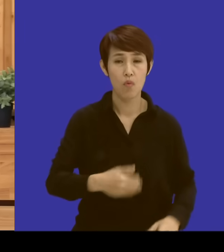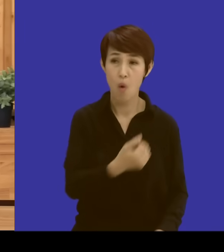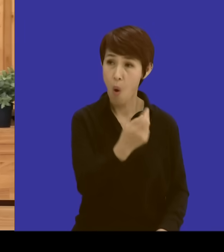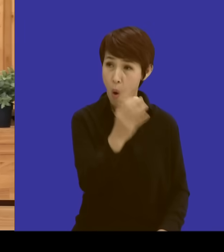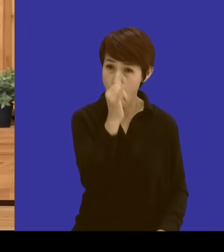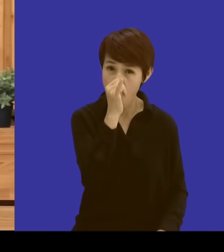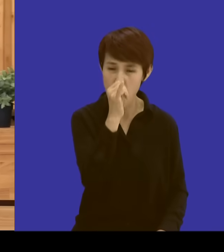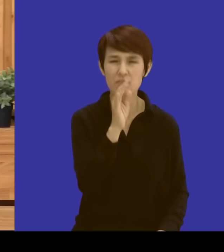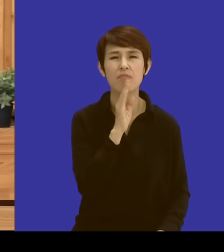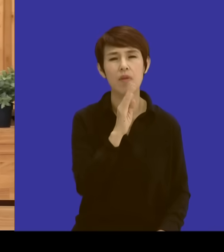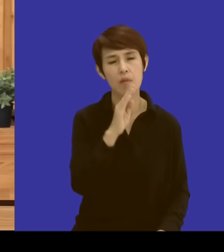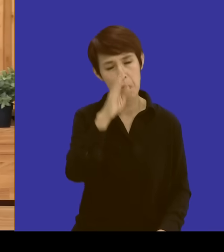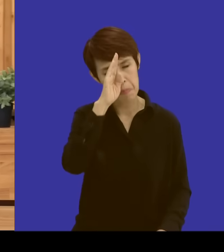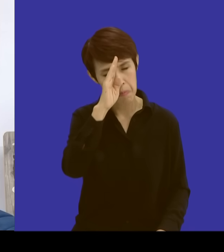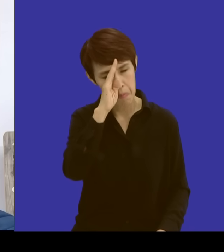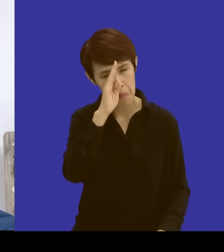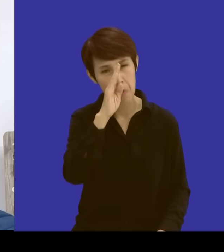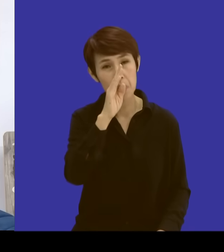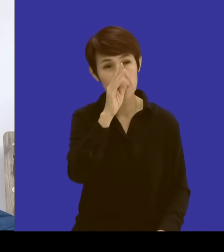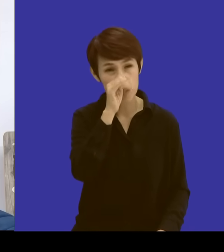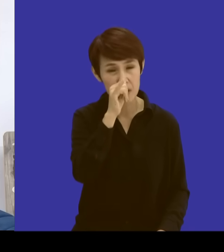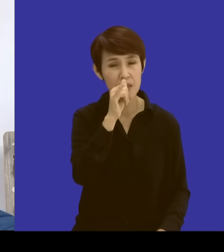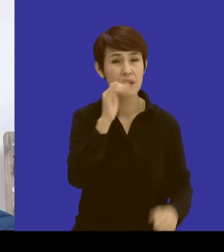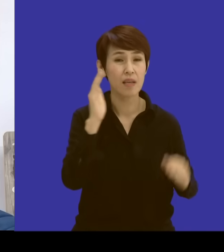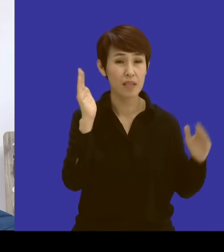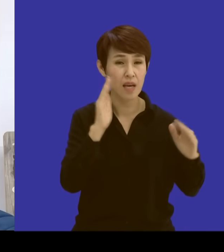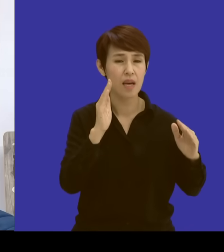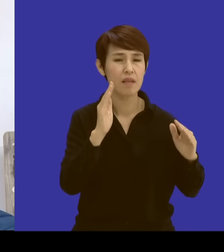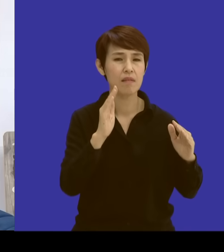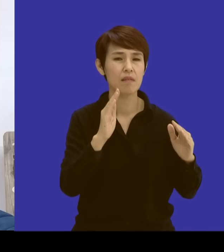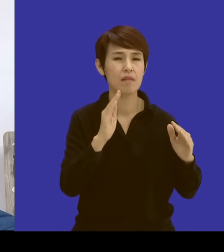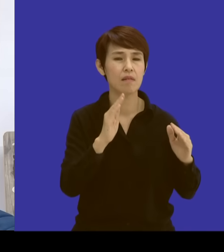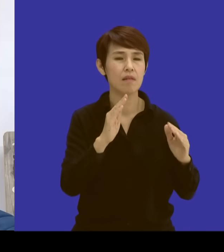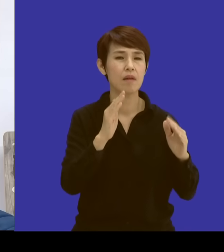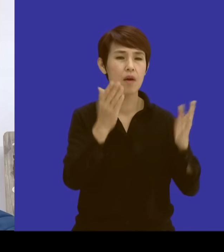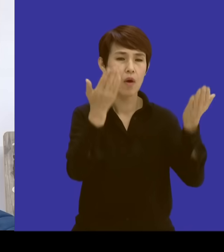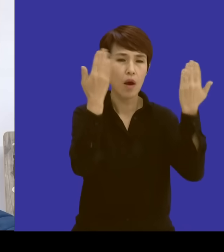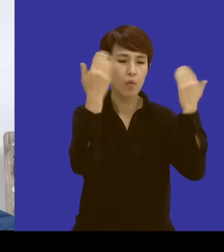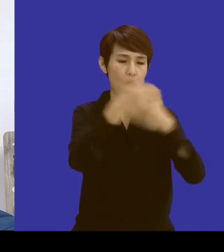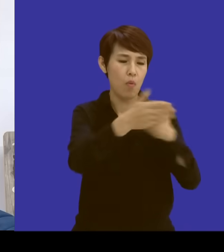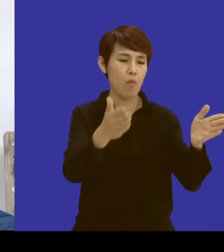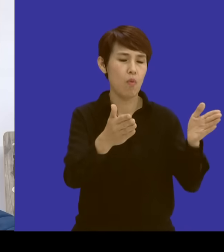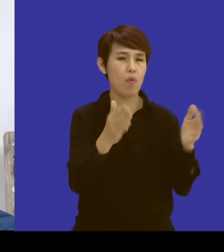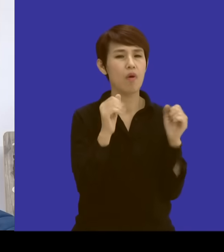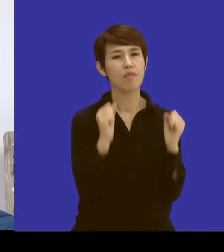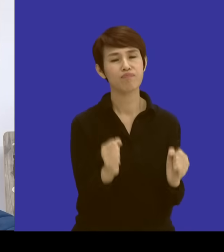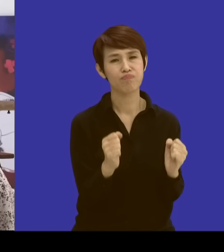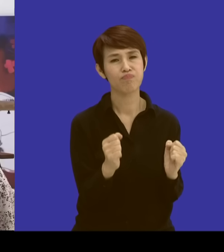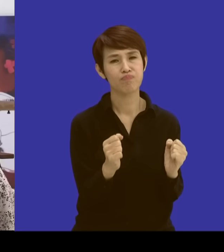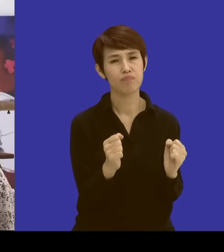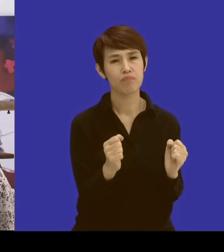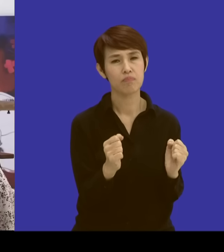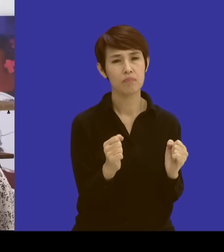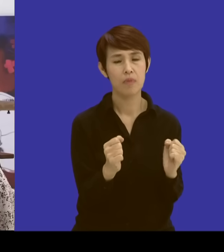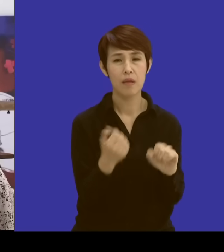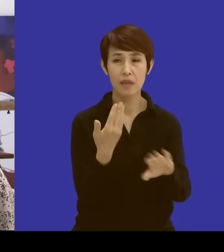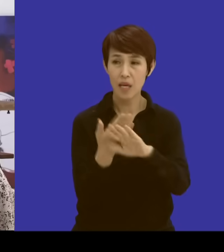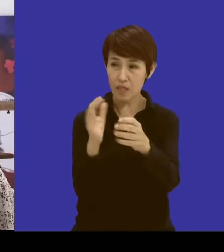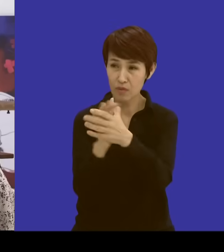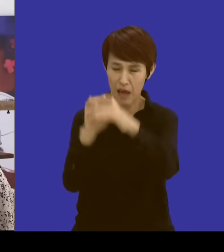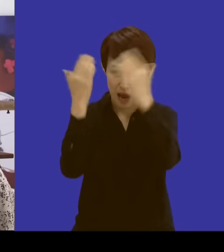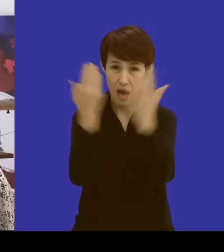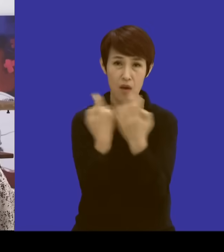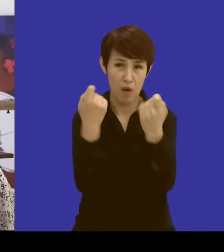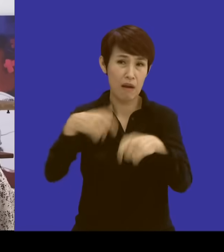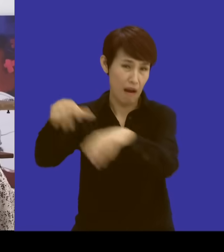이제 몸이 아프거나 그런 이제 그 텅 빈 교실에서 그 기억이 굉장히 생생해요. 그러니까 그때 감정이.